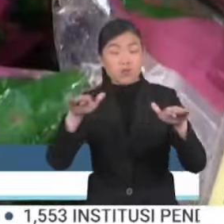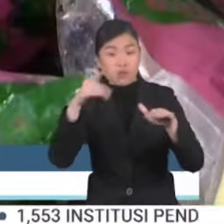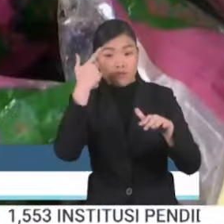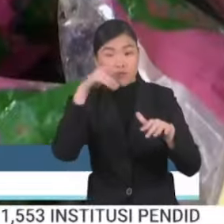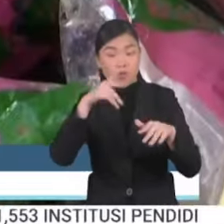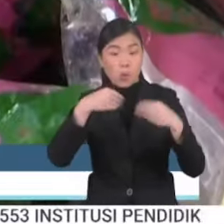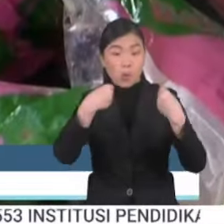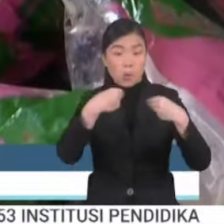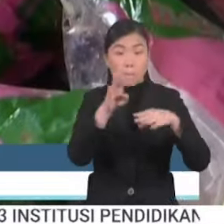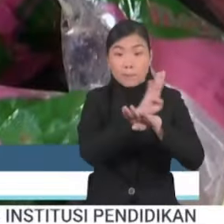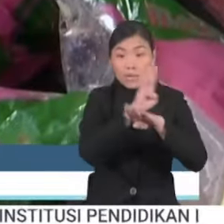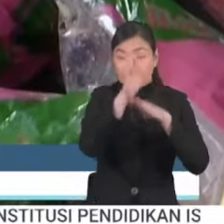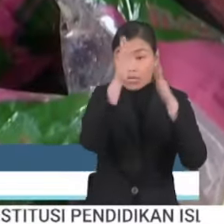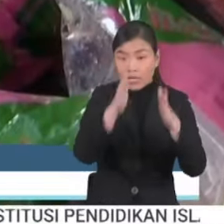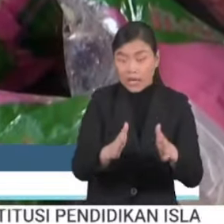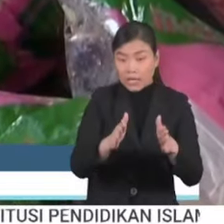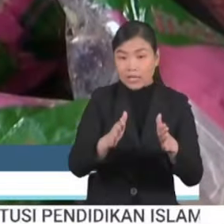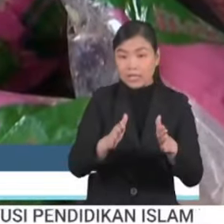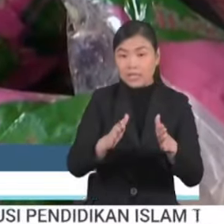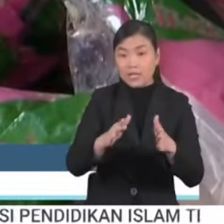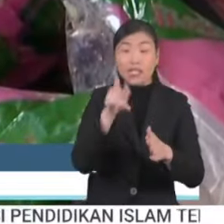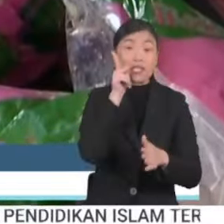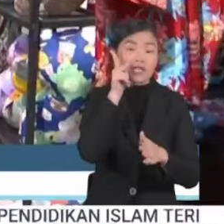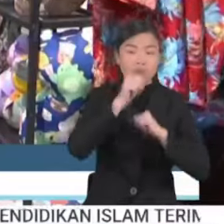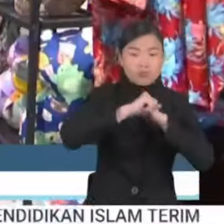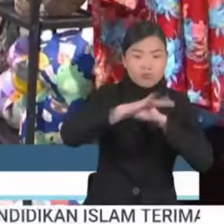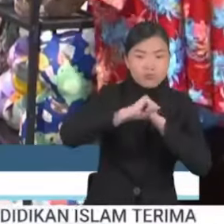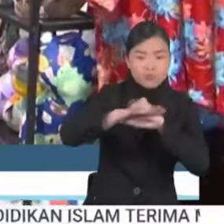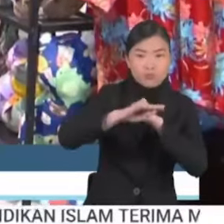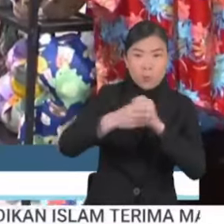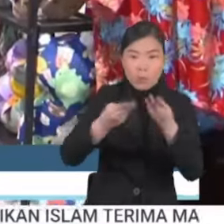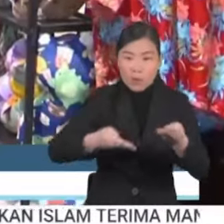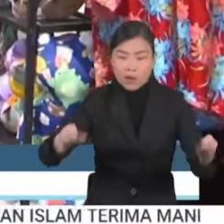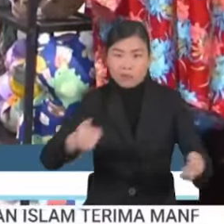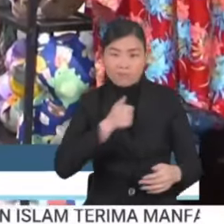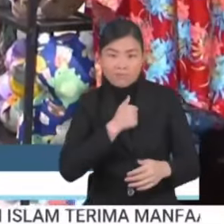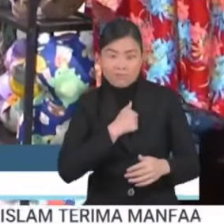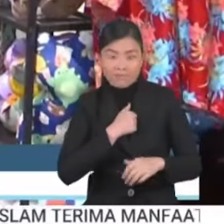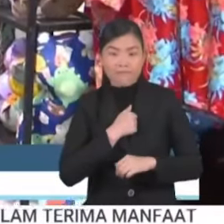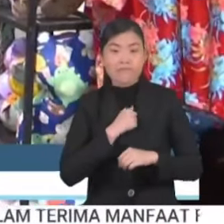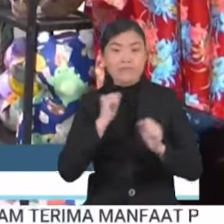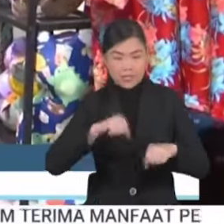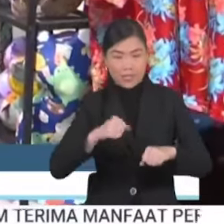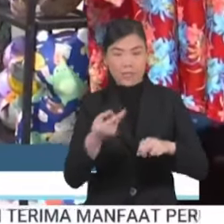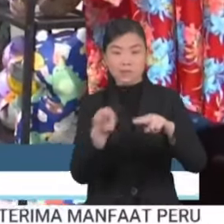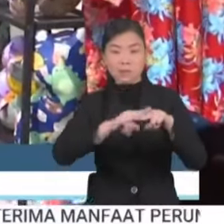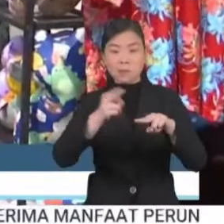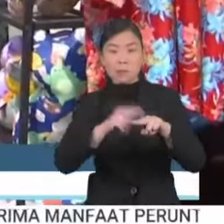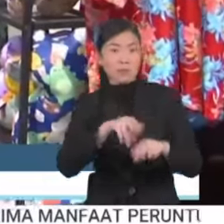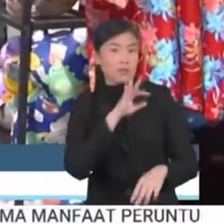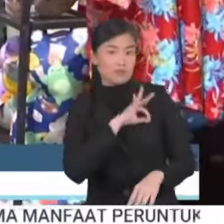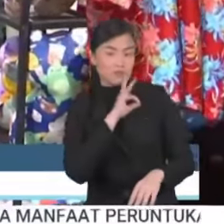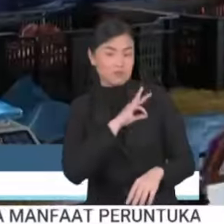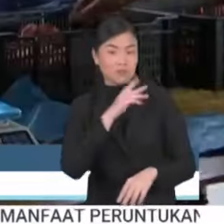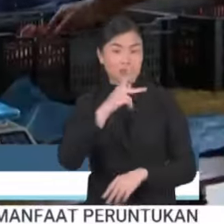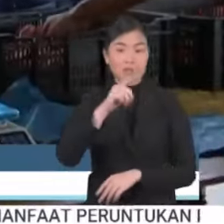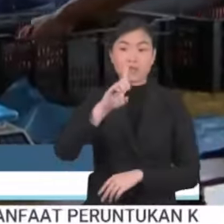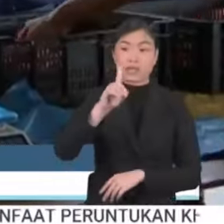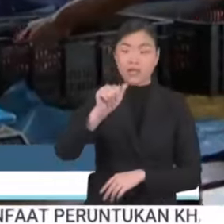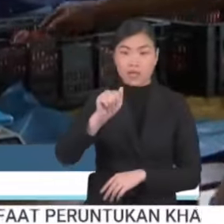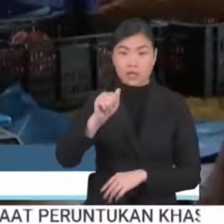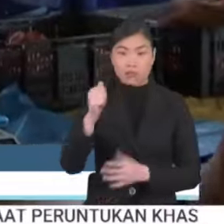usahawan Kedah untuk mempromosi dan memasarkan produk mereka sekaligus meningkatkan pendapatan. Kedah